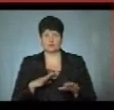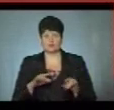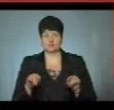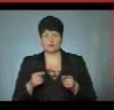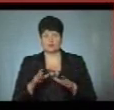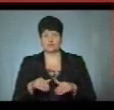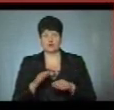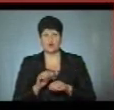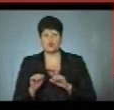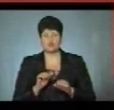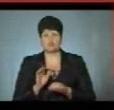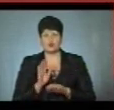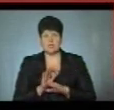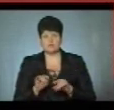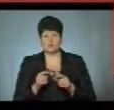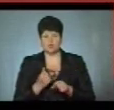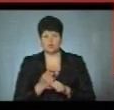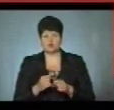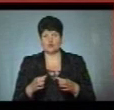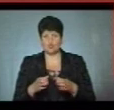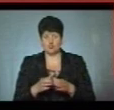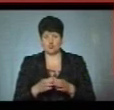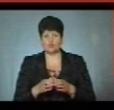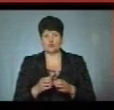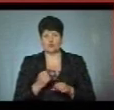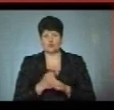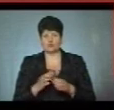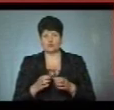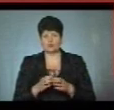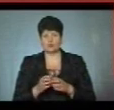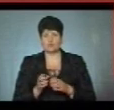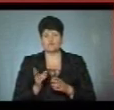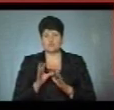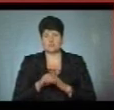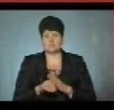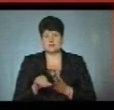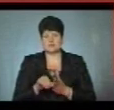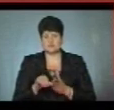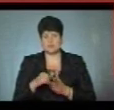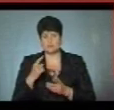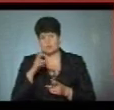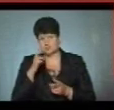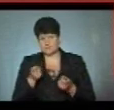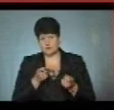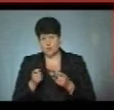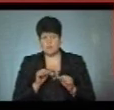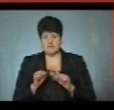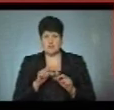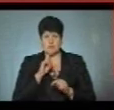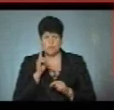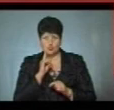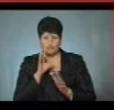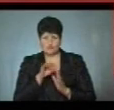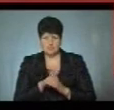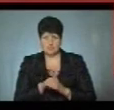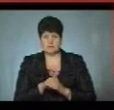було видано розпорядження, створено робочу групу. В робочу групу вийшли представники обласної адміністрації, управління молоді,